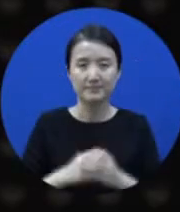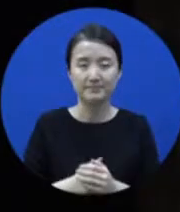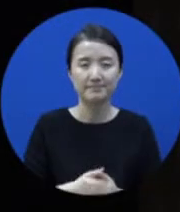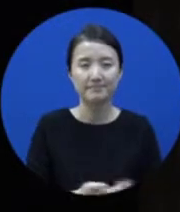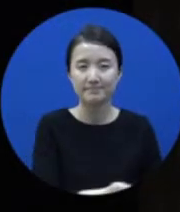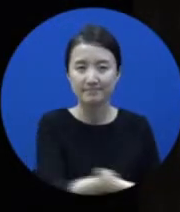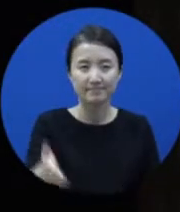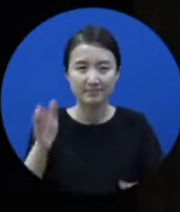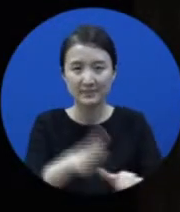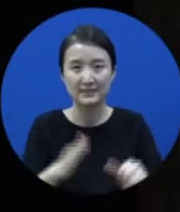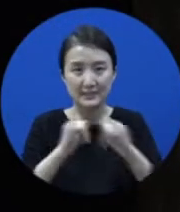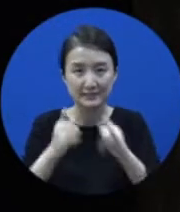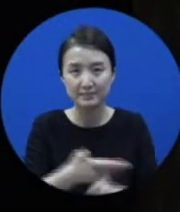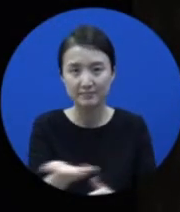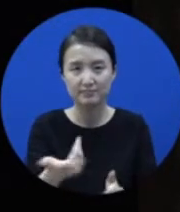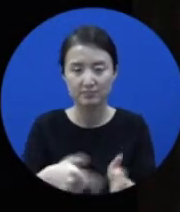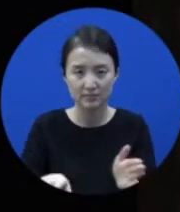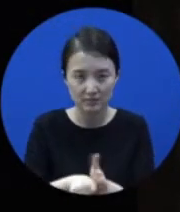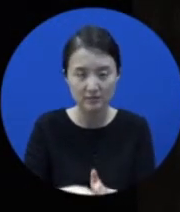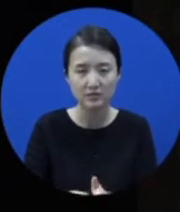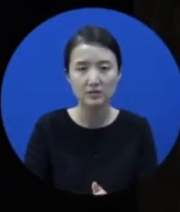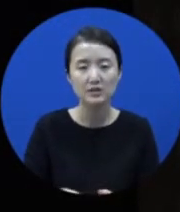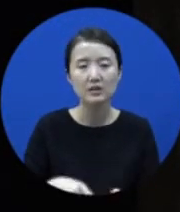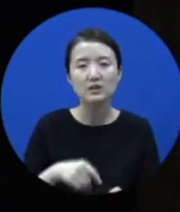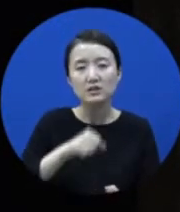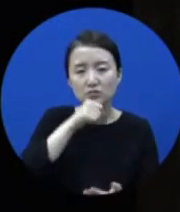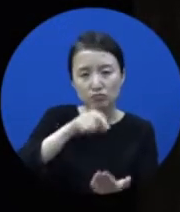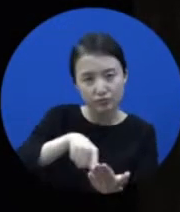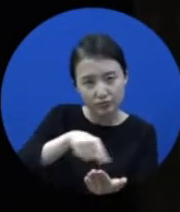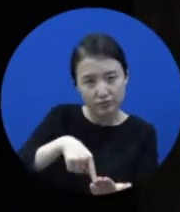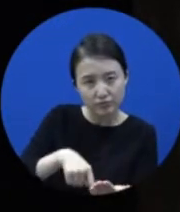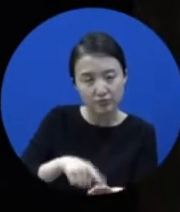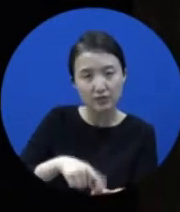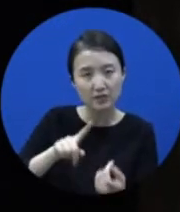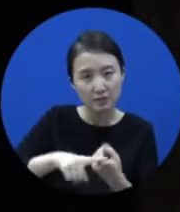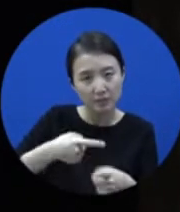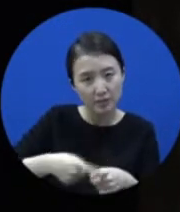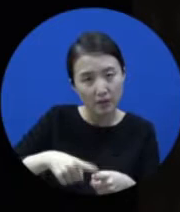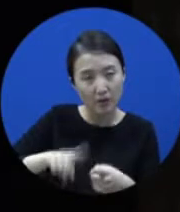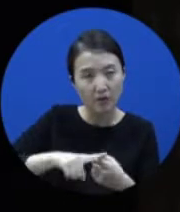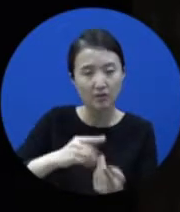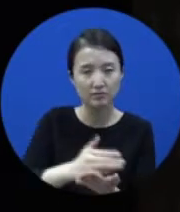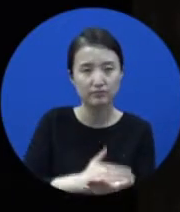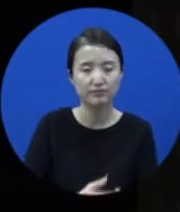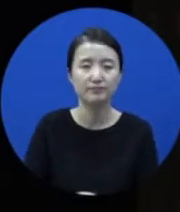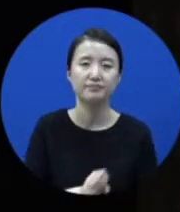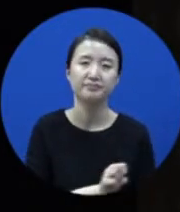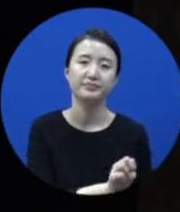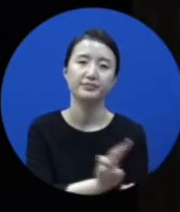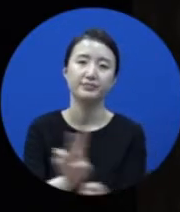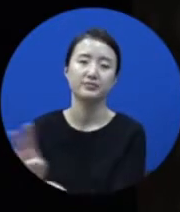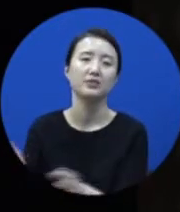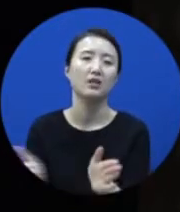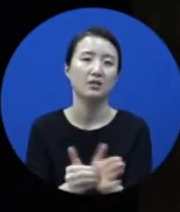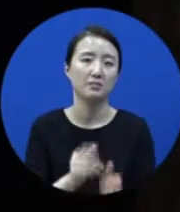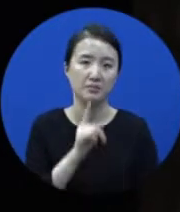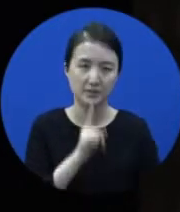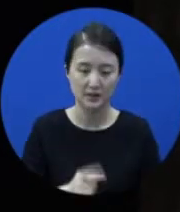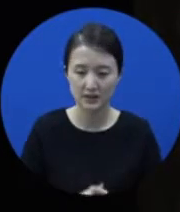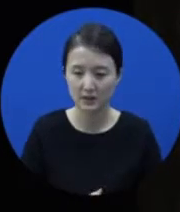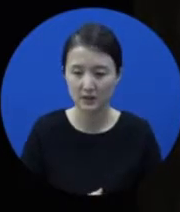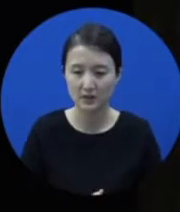보실까요? 예, 뭐 좋은 점도 있지만 개선점을 한번 볼게요. 자 과도한 긴장으로 많이 떠는 듯한 모습을